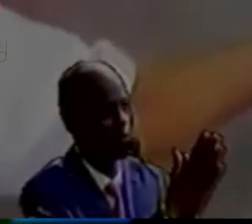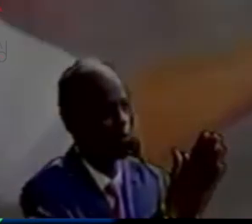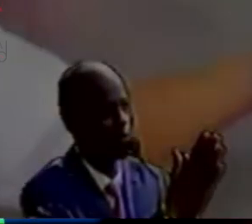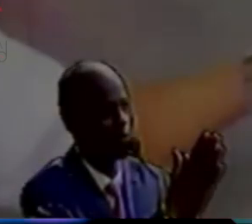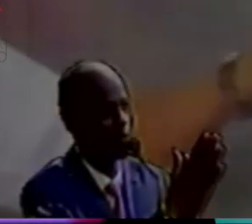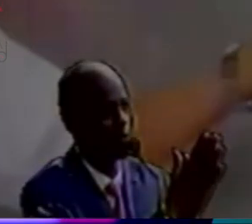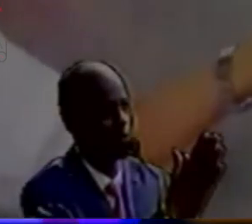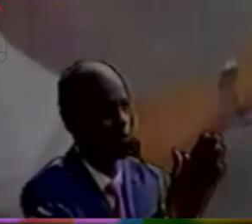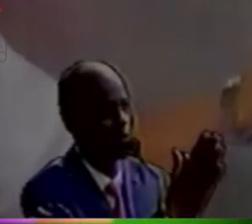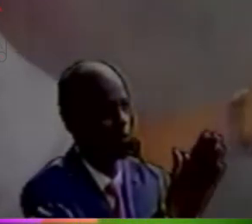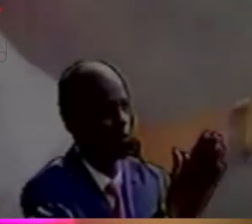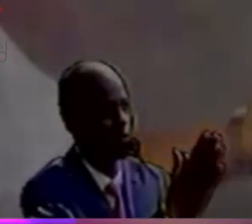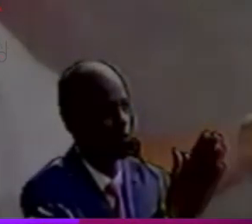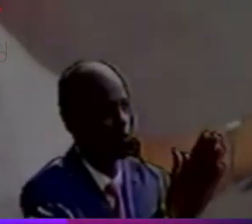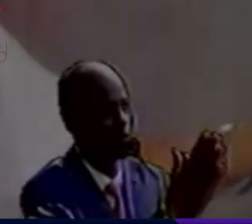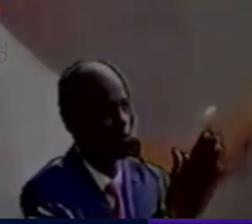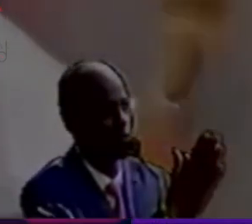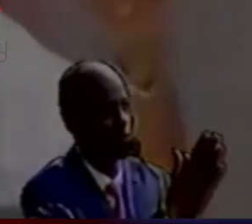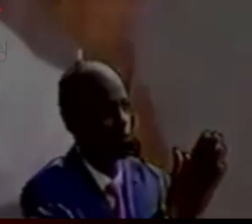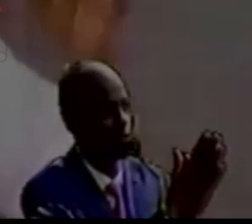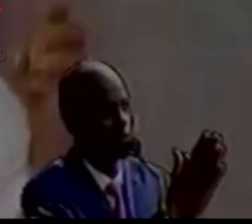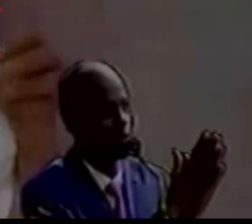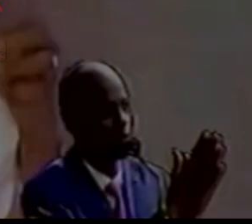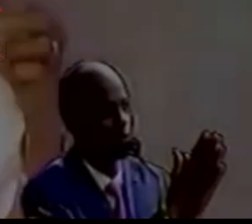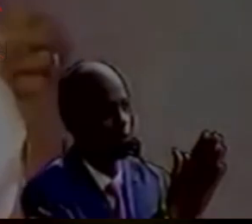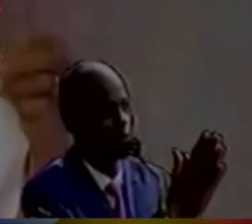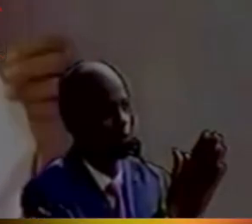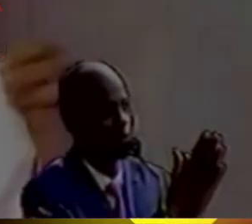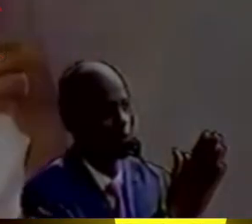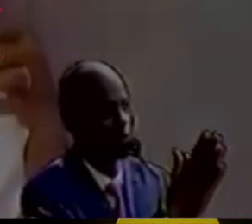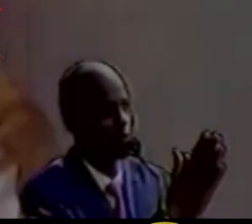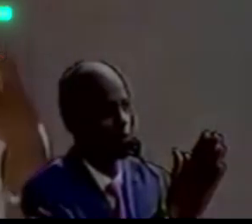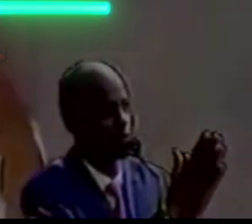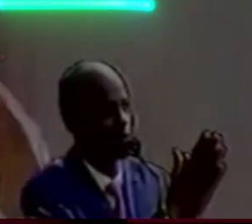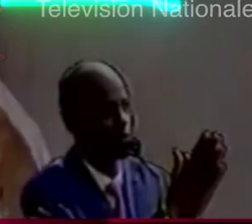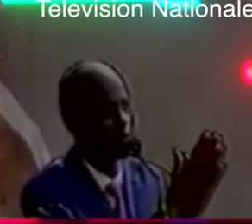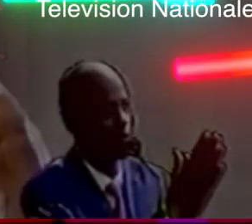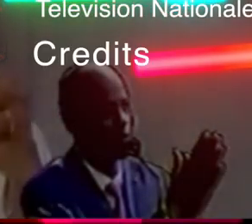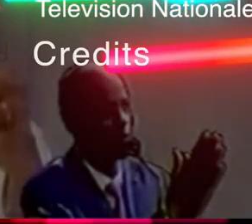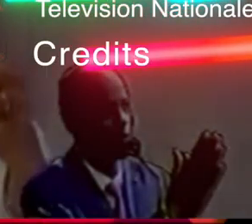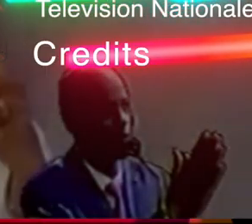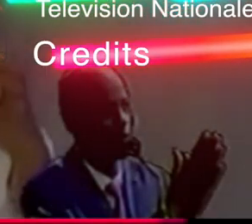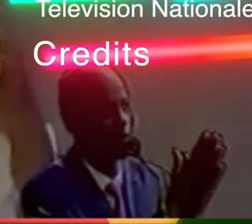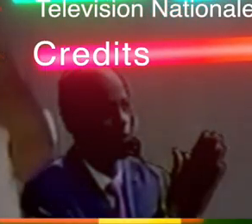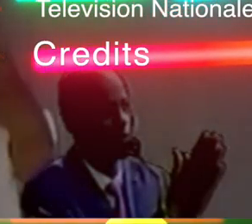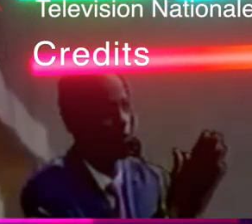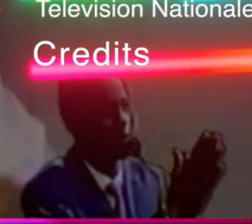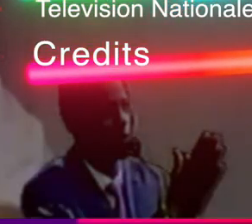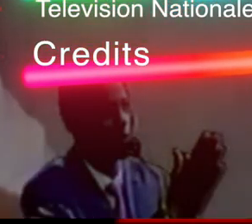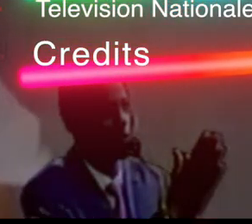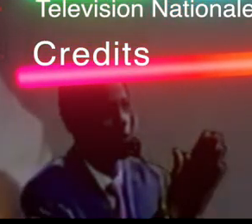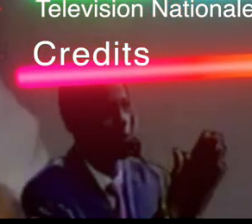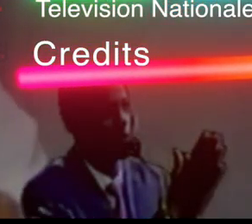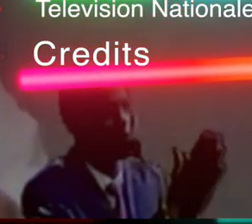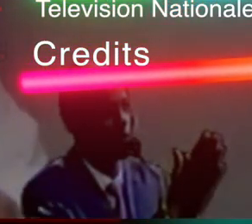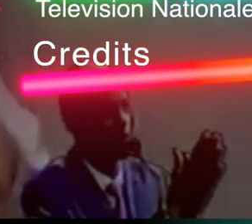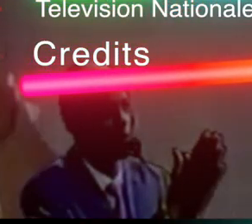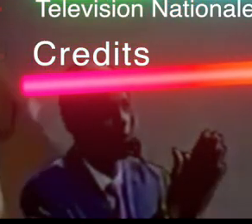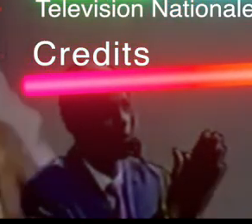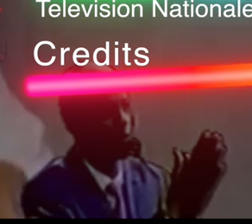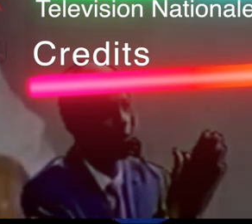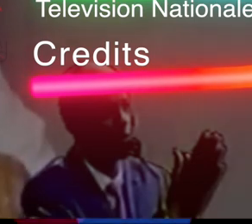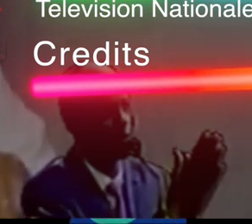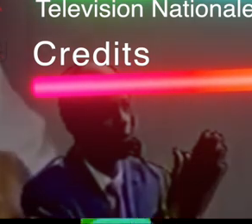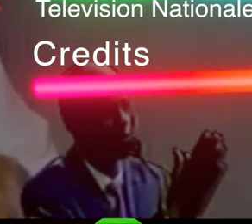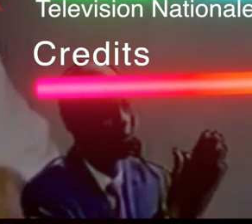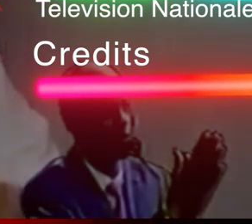nous connaissons un employé qui va travailler sur un paquet de bagailles. Et puis, nous gagnons des bagailles pour direction et protection civile dans